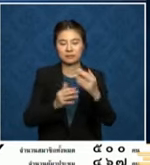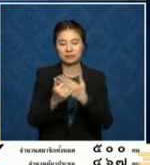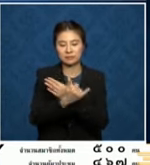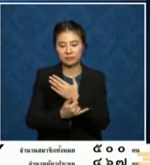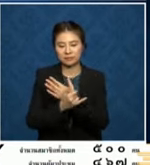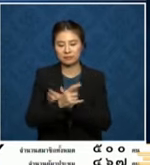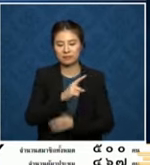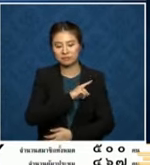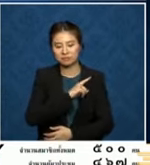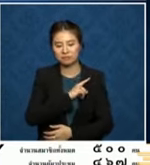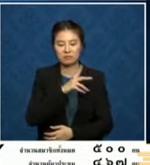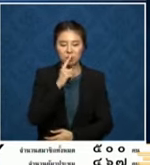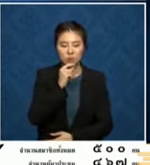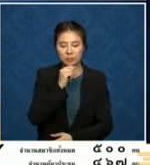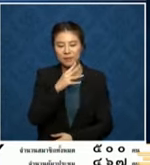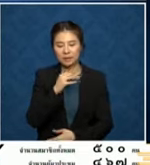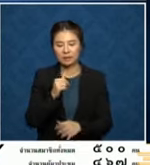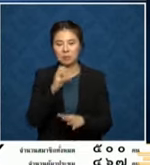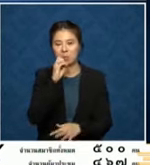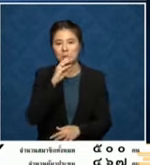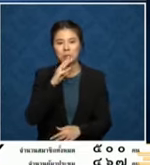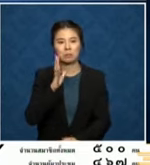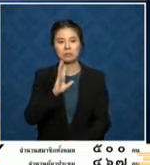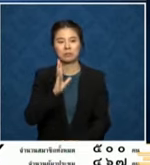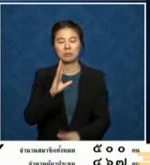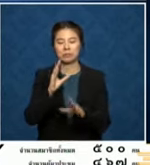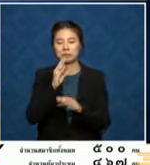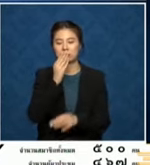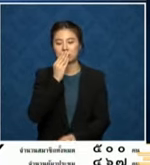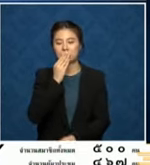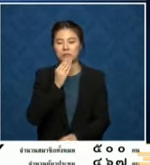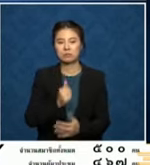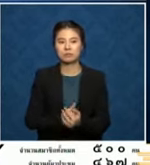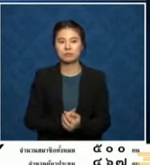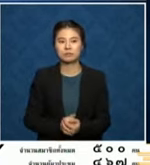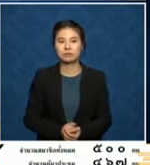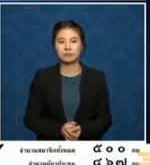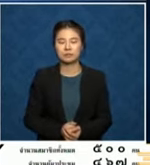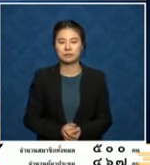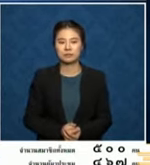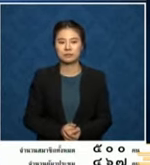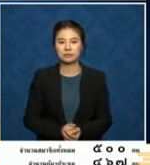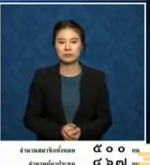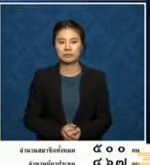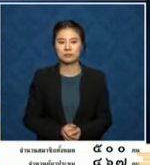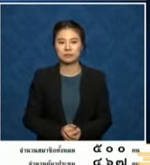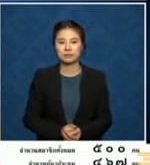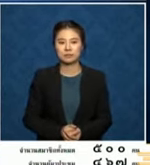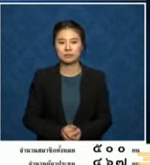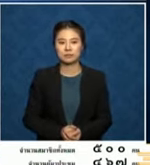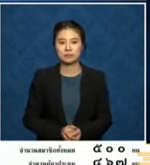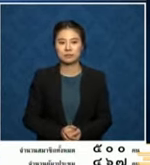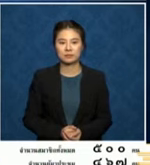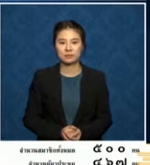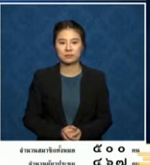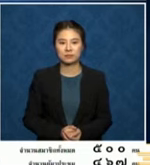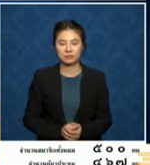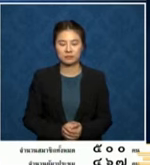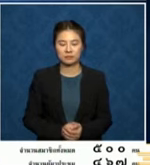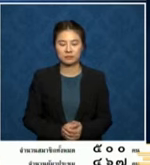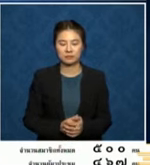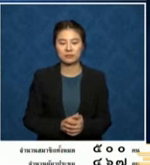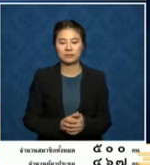ใช่พอไม่ใช่เสร็จท่านดูในหน้าต่อไปนะฮะช่วยเลื่อนลงมา